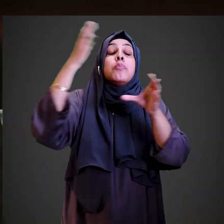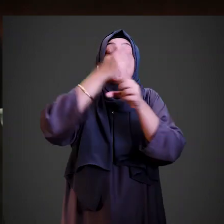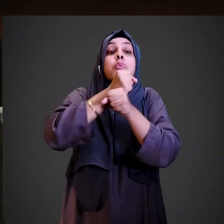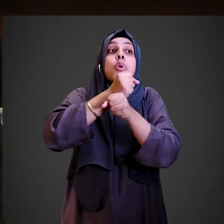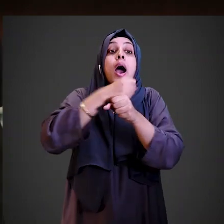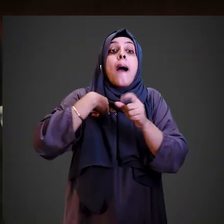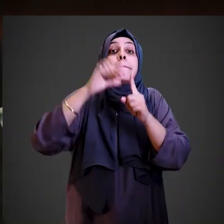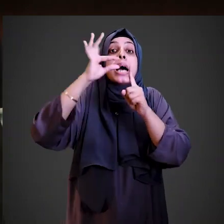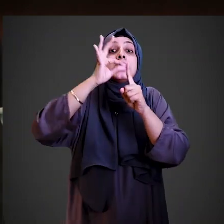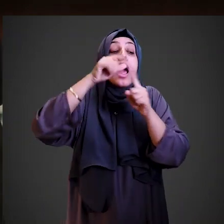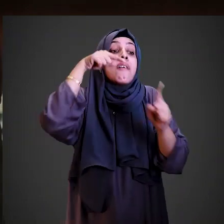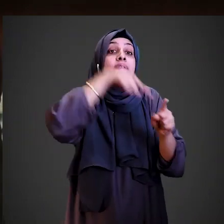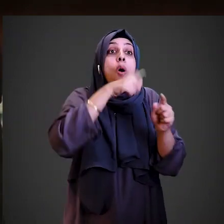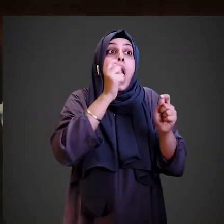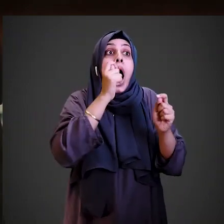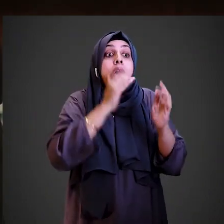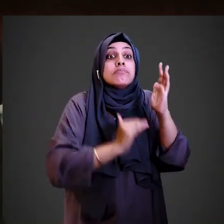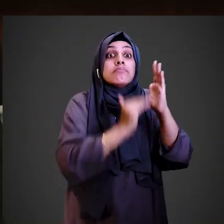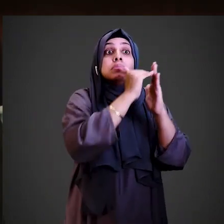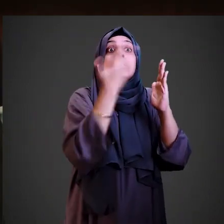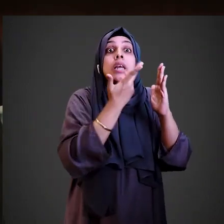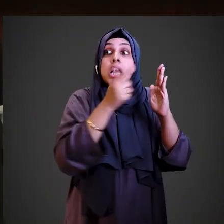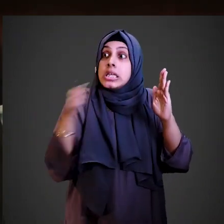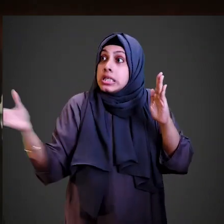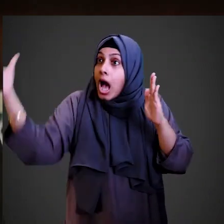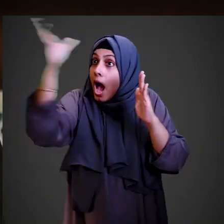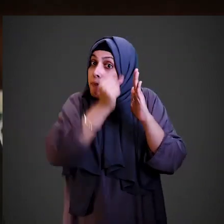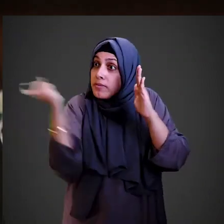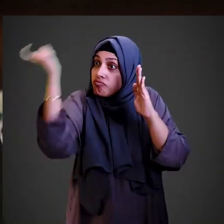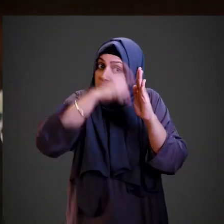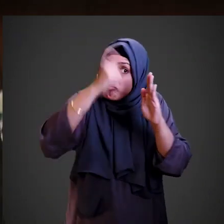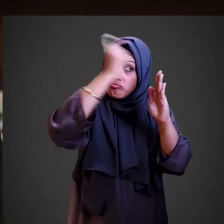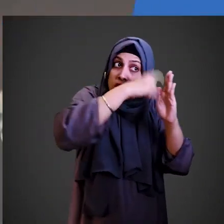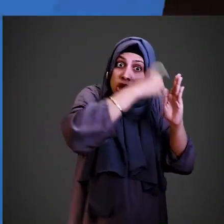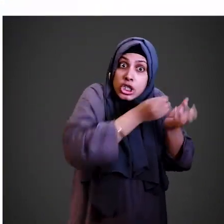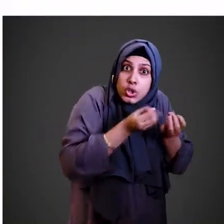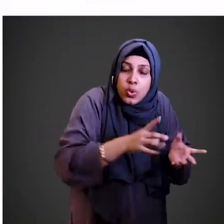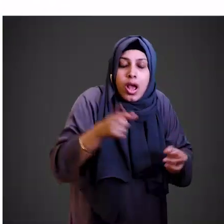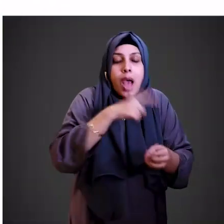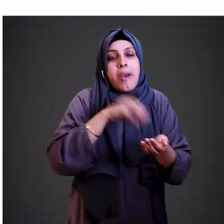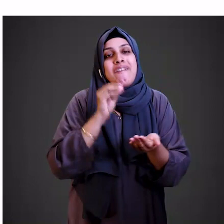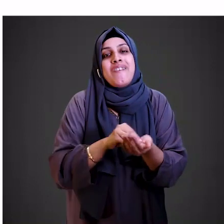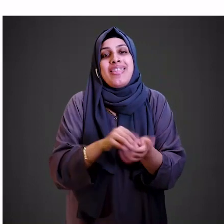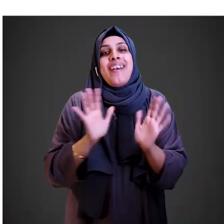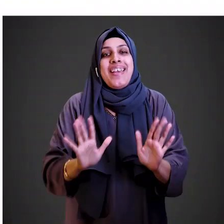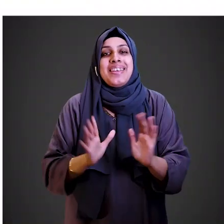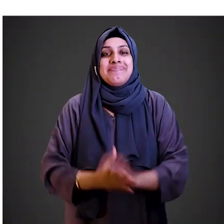اس کے اندر اگر یہ شمار کیا جائے تو اس کا ہماری عوام کو اور حکومت دونوں کو فائدہ ہے۔